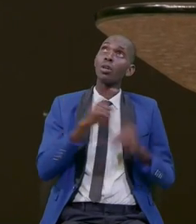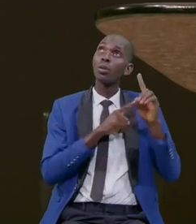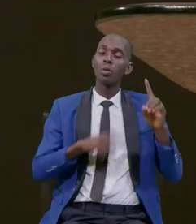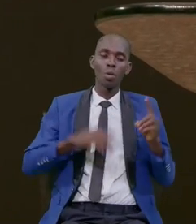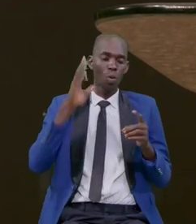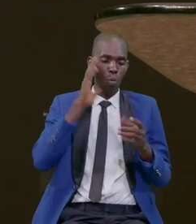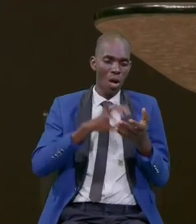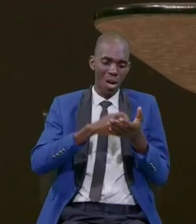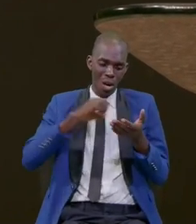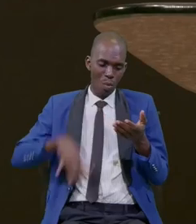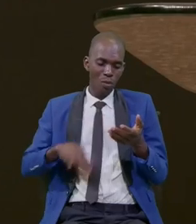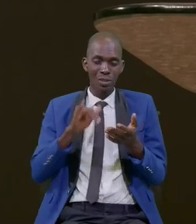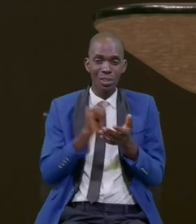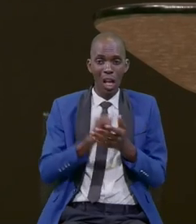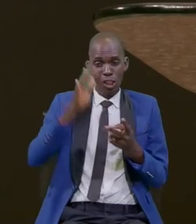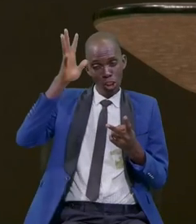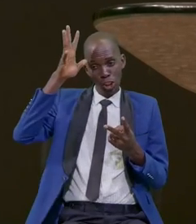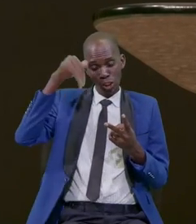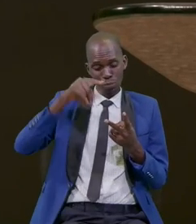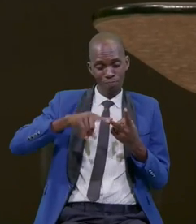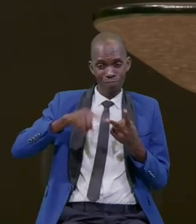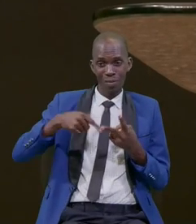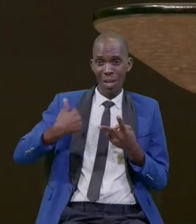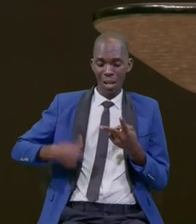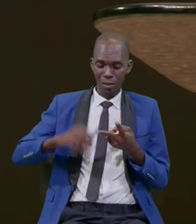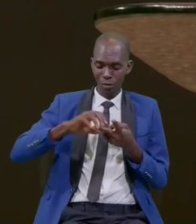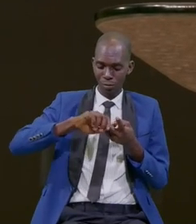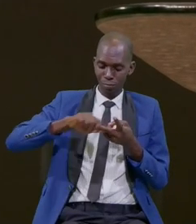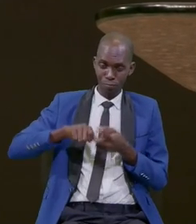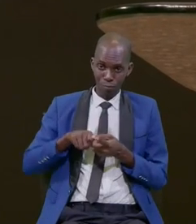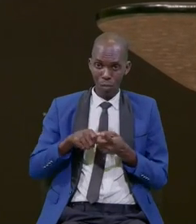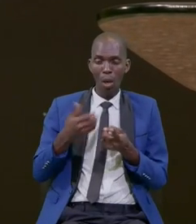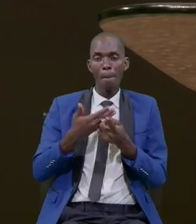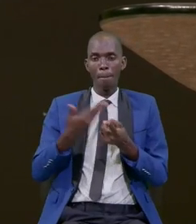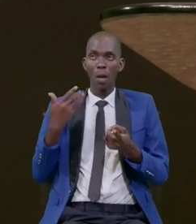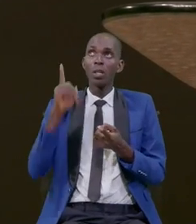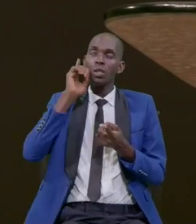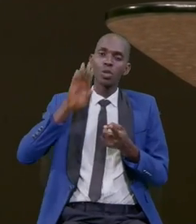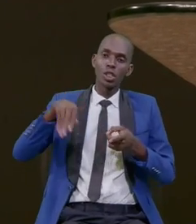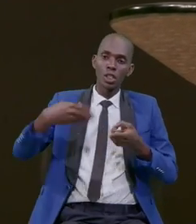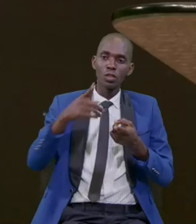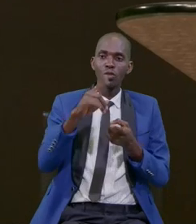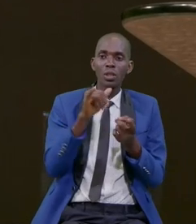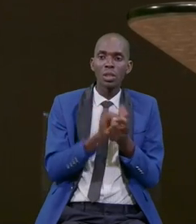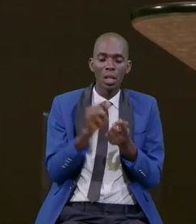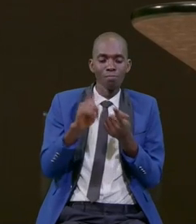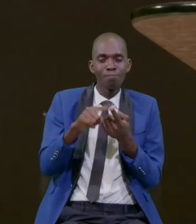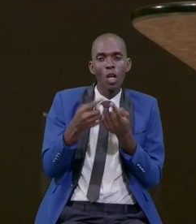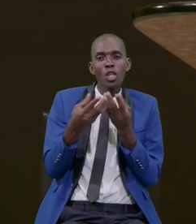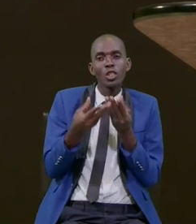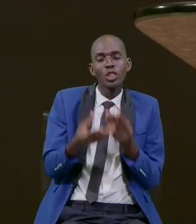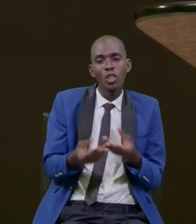ôter le cœur de pierre avant d'amener le cœur